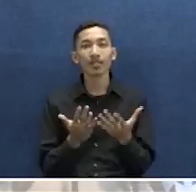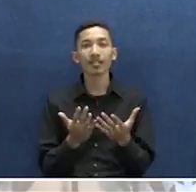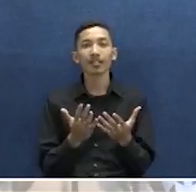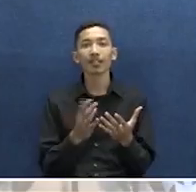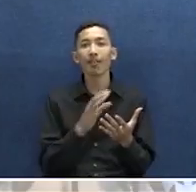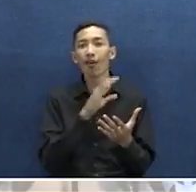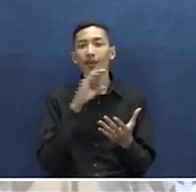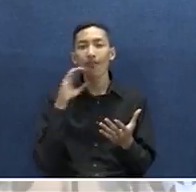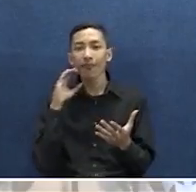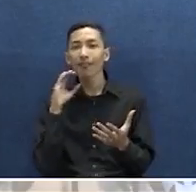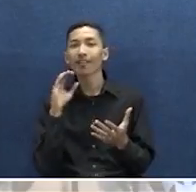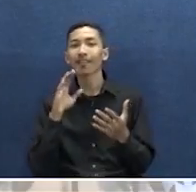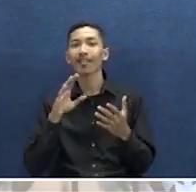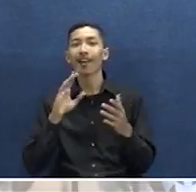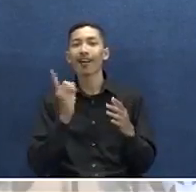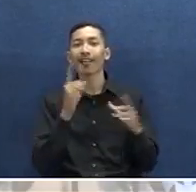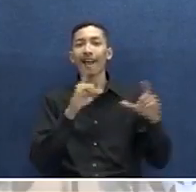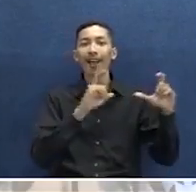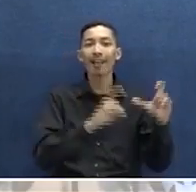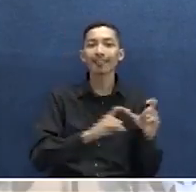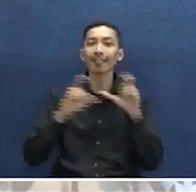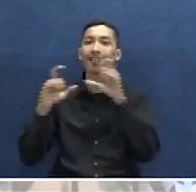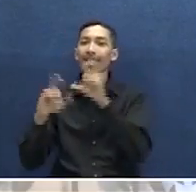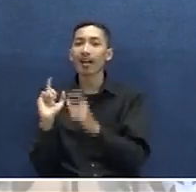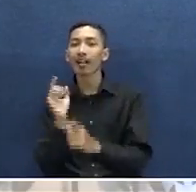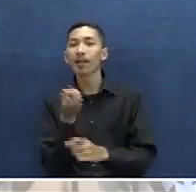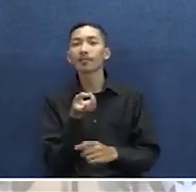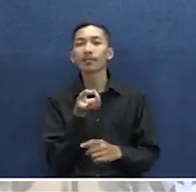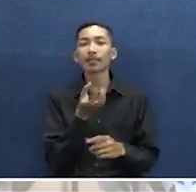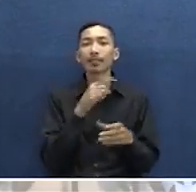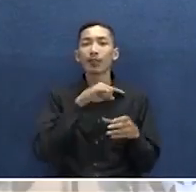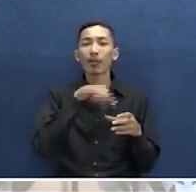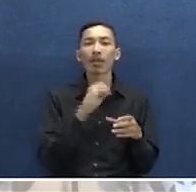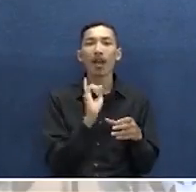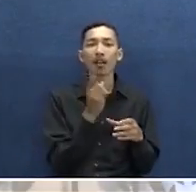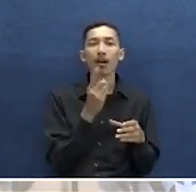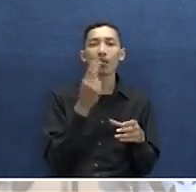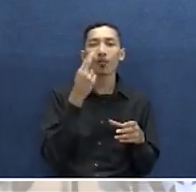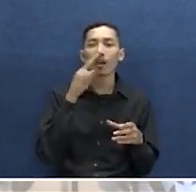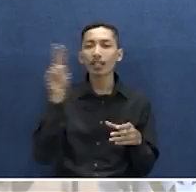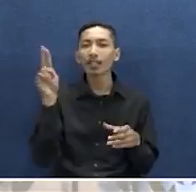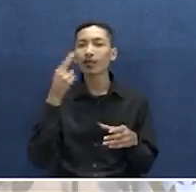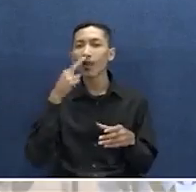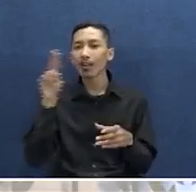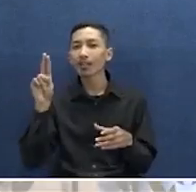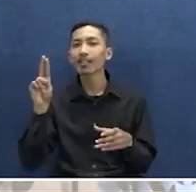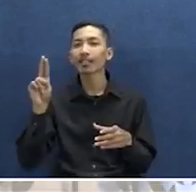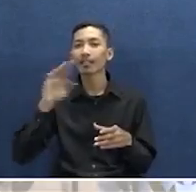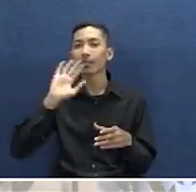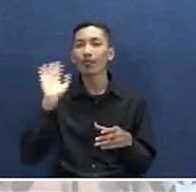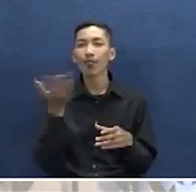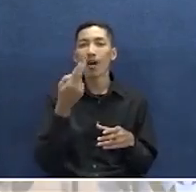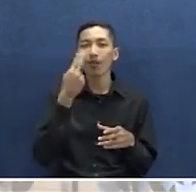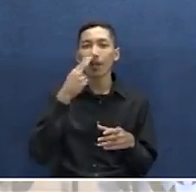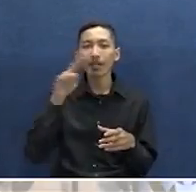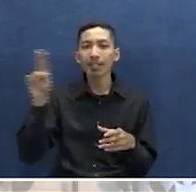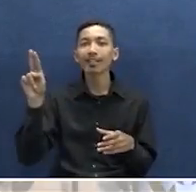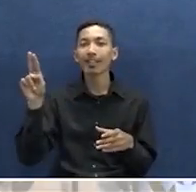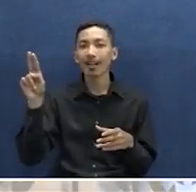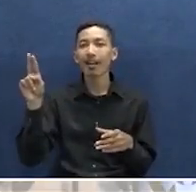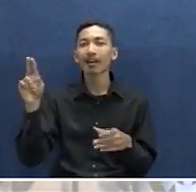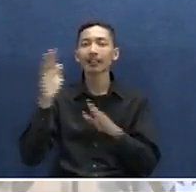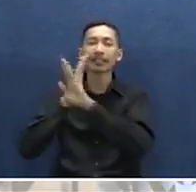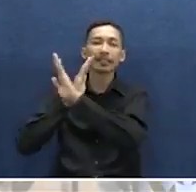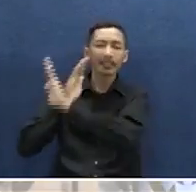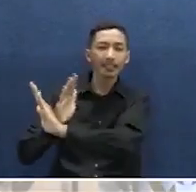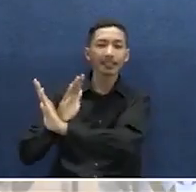depan SD banyak tuh ada dari Kayaknya ada dari nikaragua ada dari Ethiopia ada dari Vietnam ada dari Brazil kita tidak anti dengan